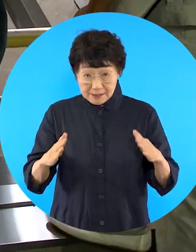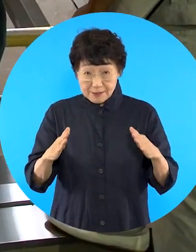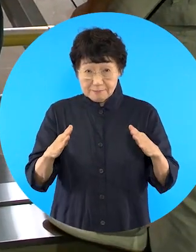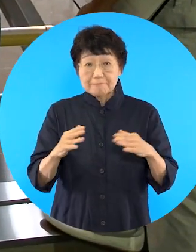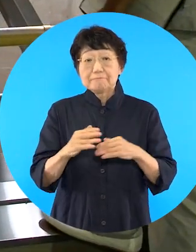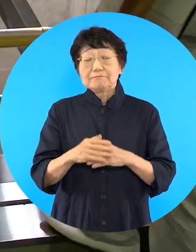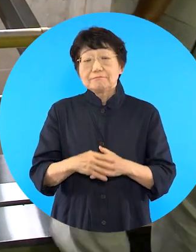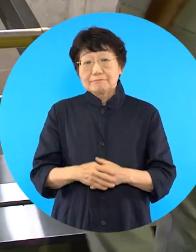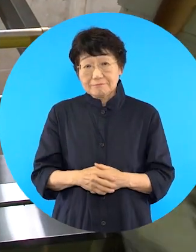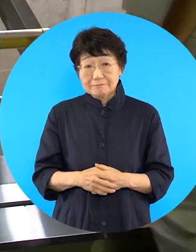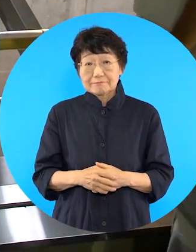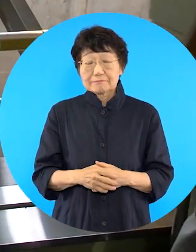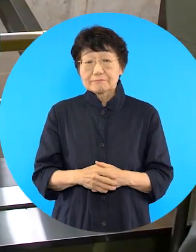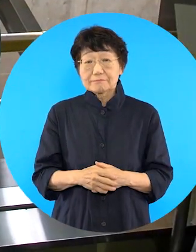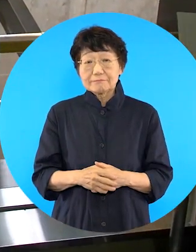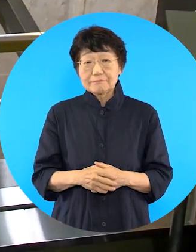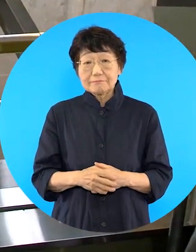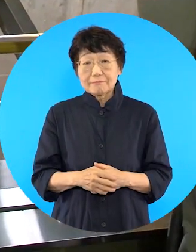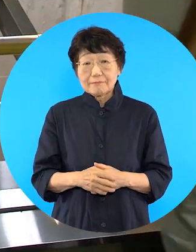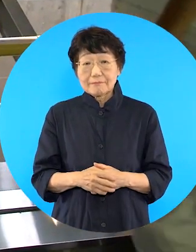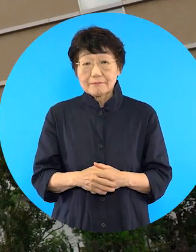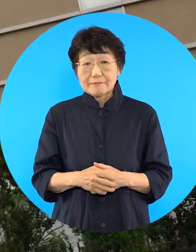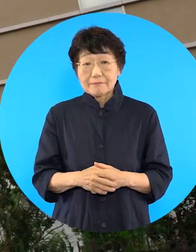もらおうと実施しています。